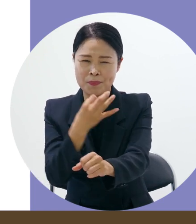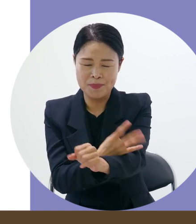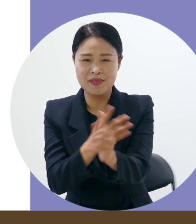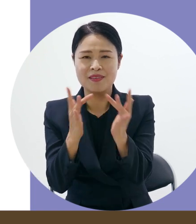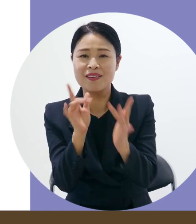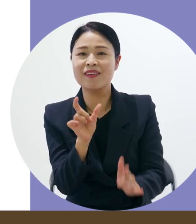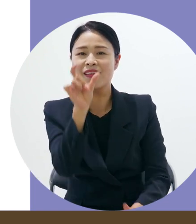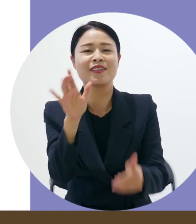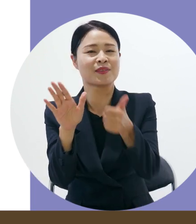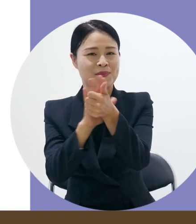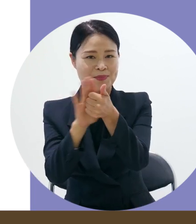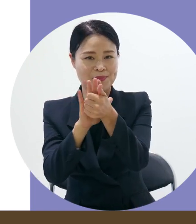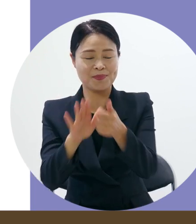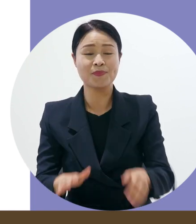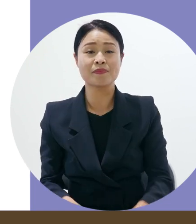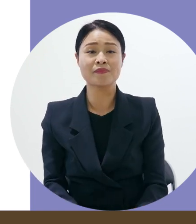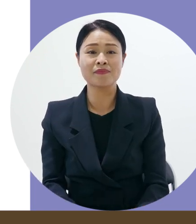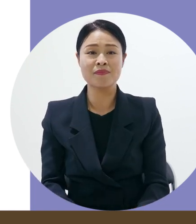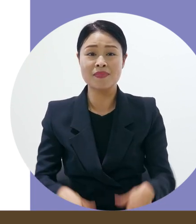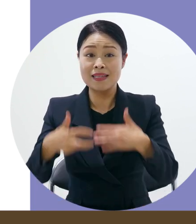간편 검색 서비스.